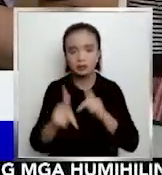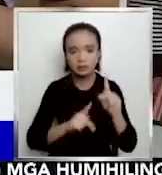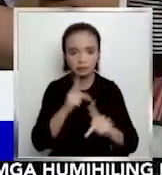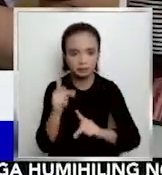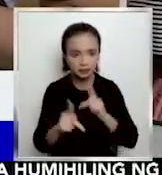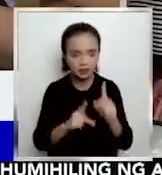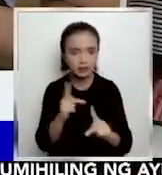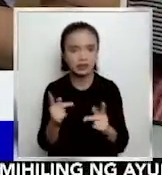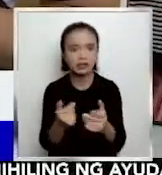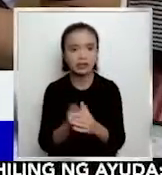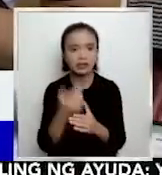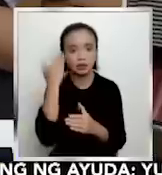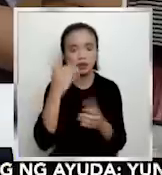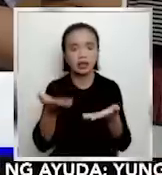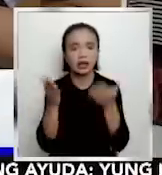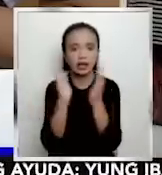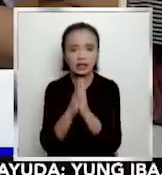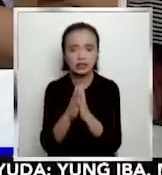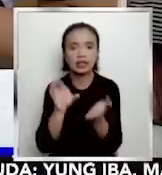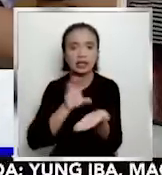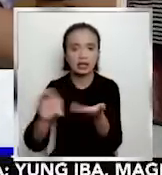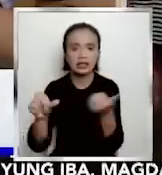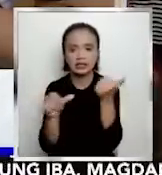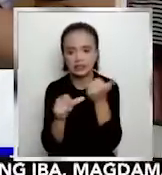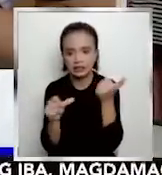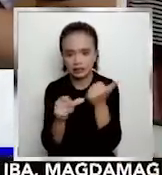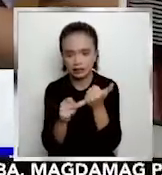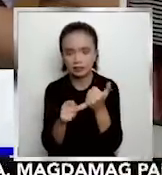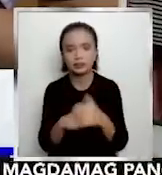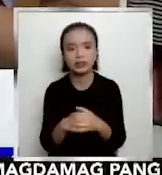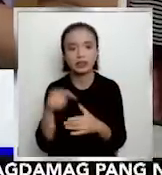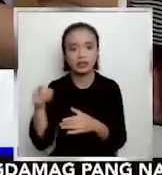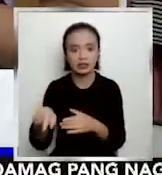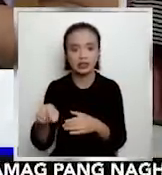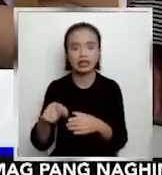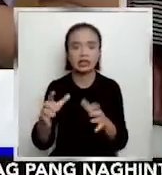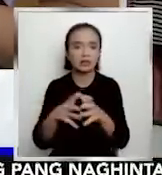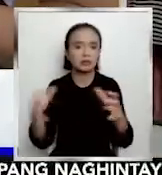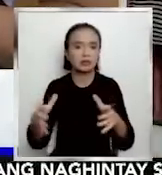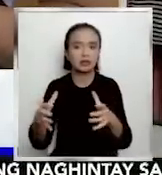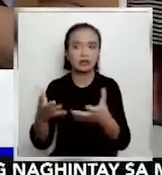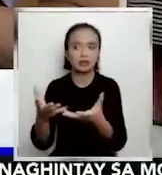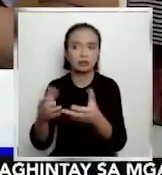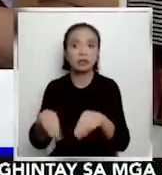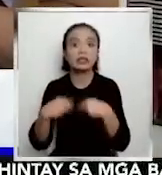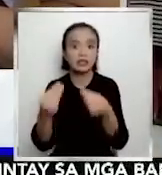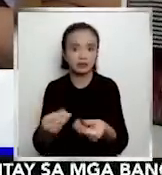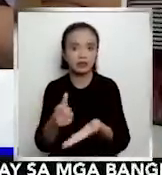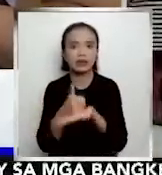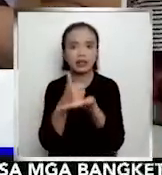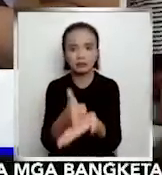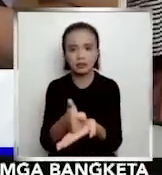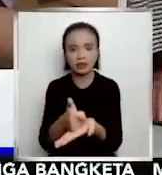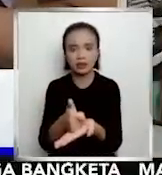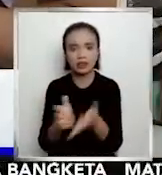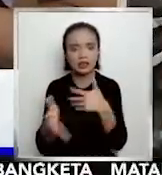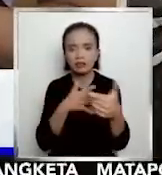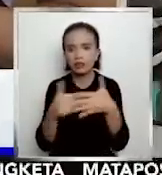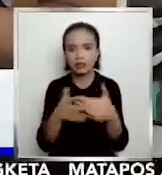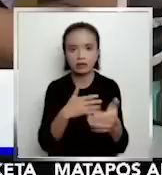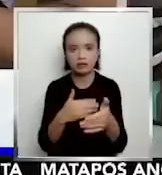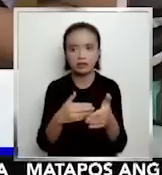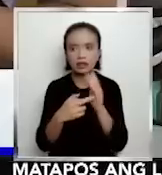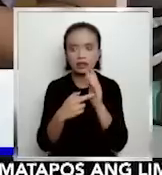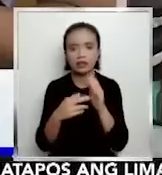para kumuha ng cash assistance. Mabibigyan naman daw sila ng tulong kahit authorized representative lang nila ang pumunta basta't kumpleto